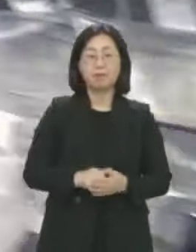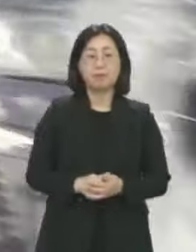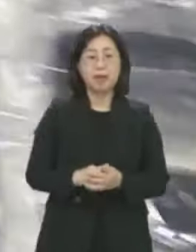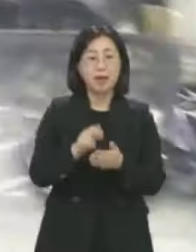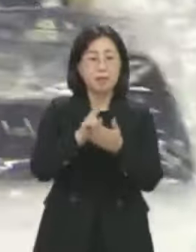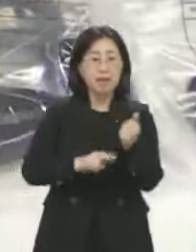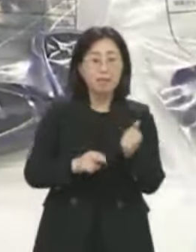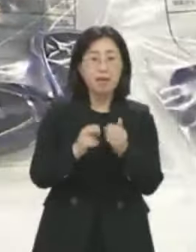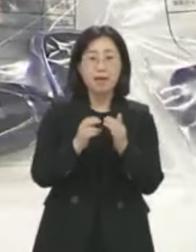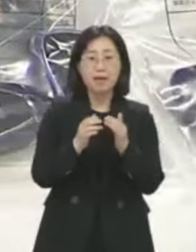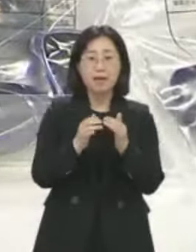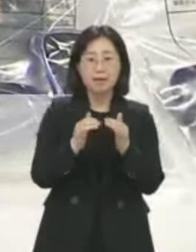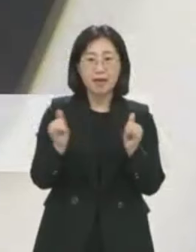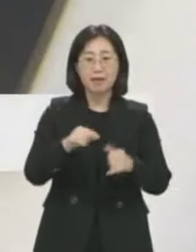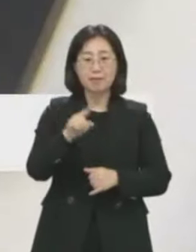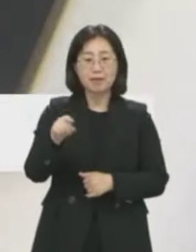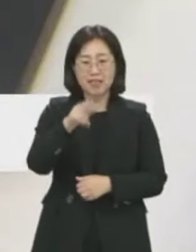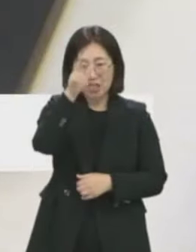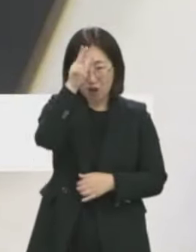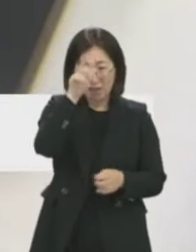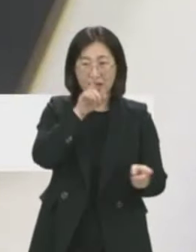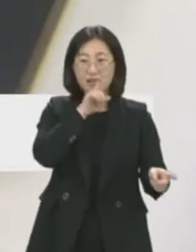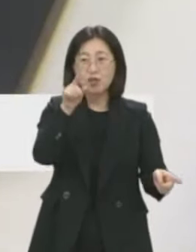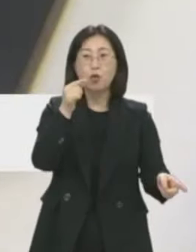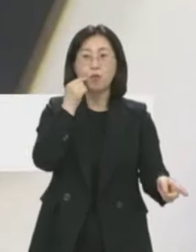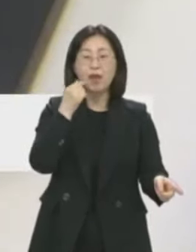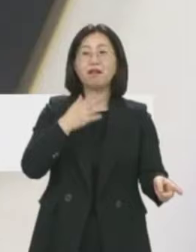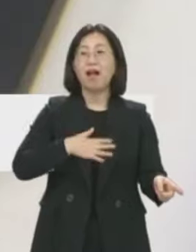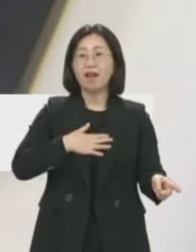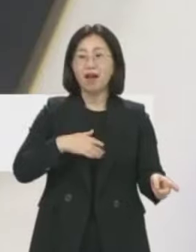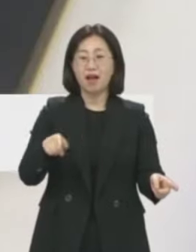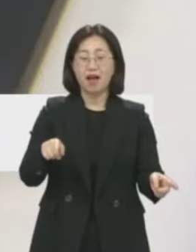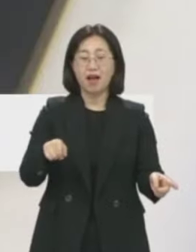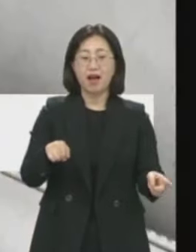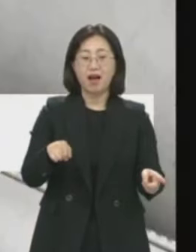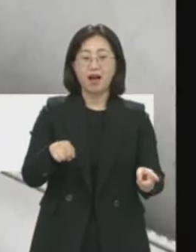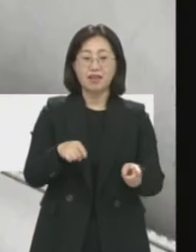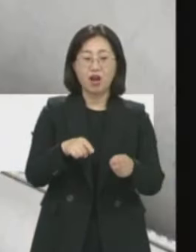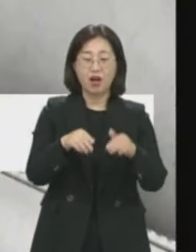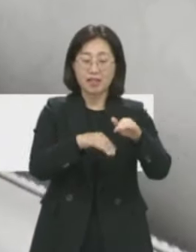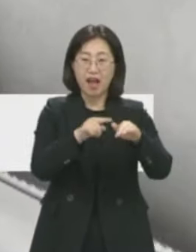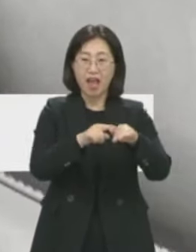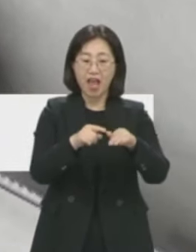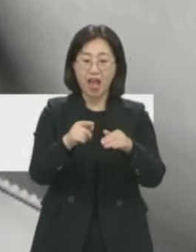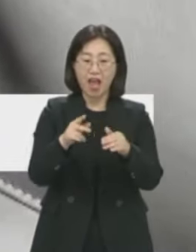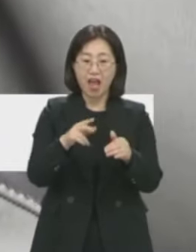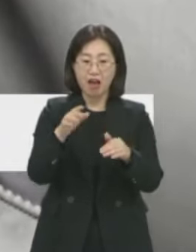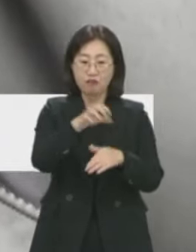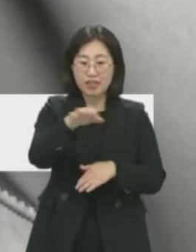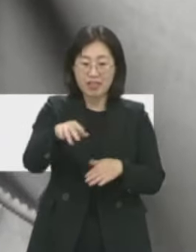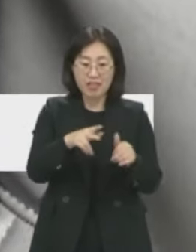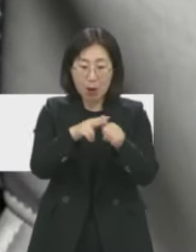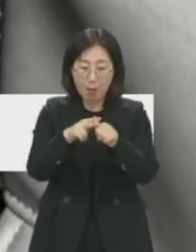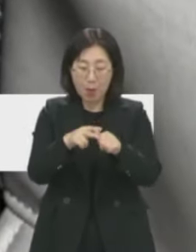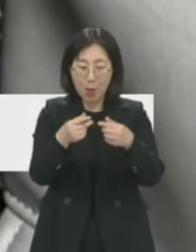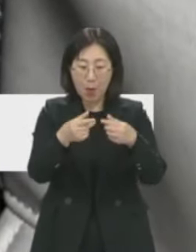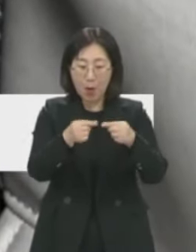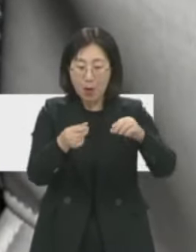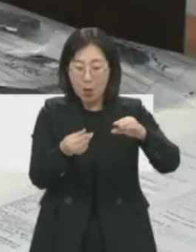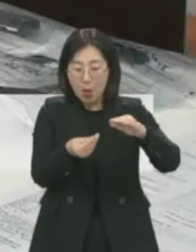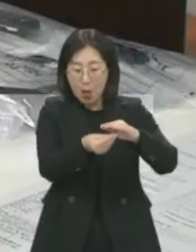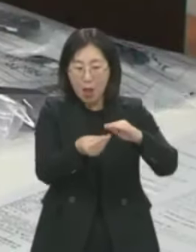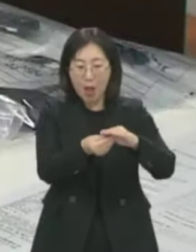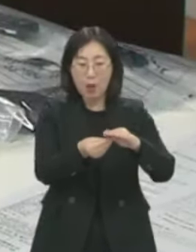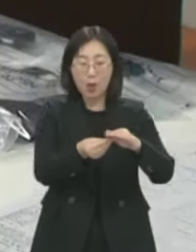측들은 구매자들이 경찰에 신고하지 못할 거라는 점을 악용해 차량의 위치 추적기를 부착한 뒤 팔아넘긴 차량을 몰래